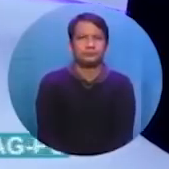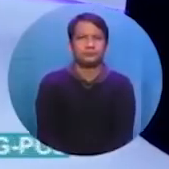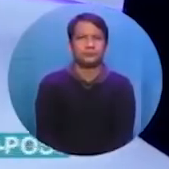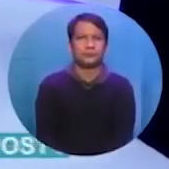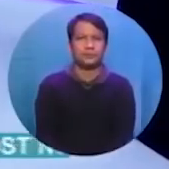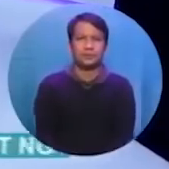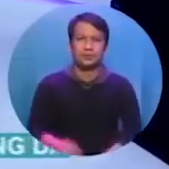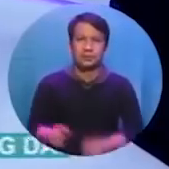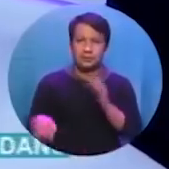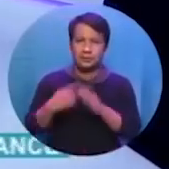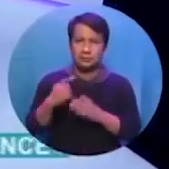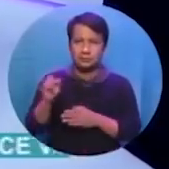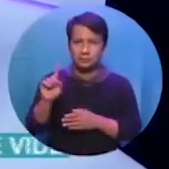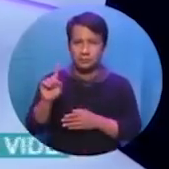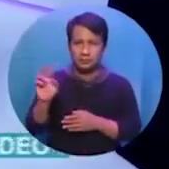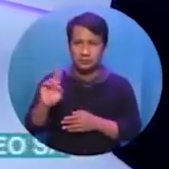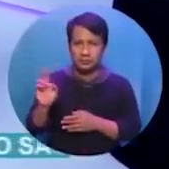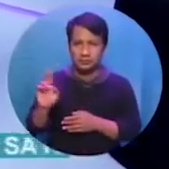Isang ring na lang, tapos tablado na!